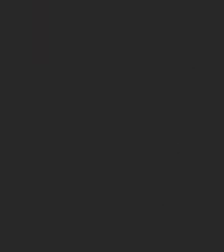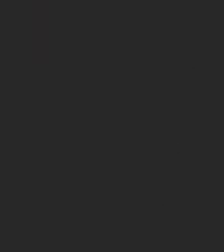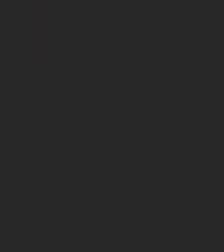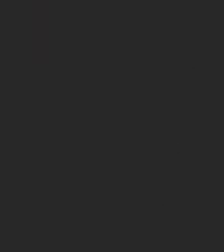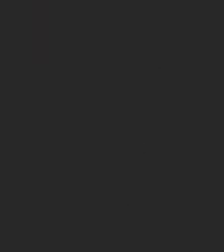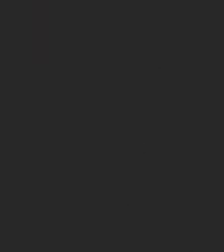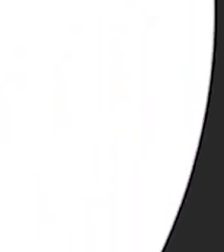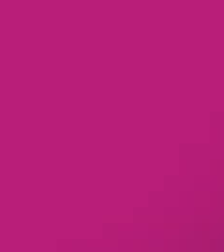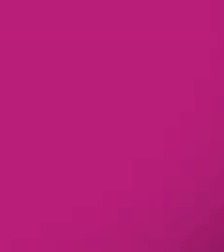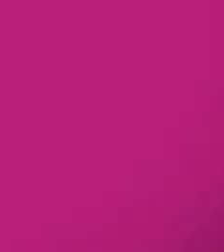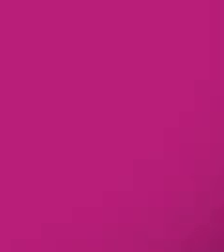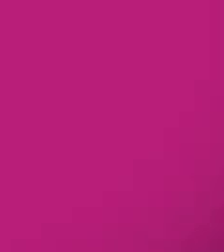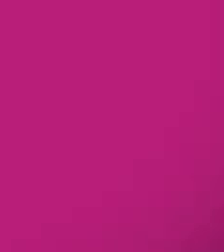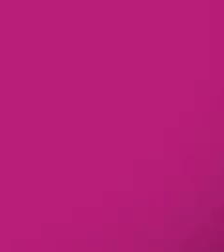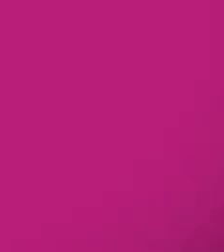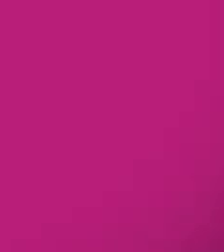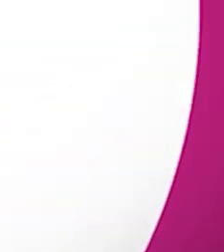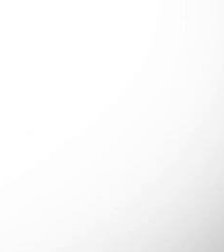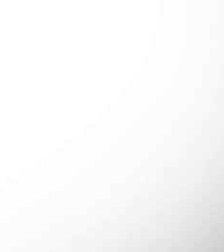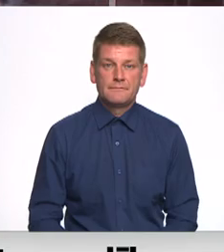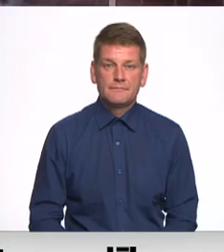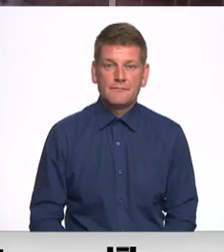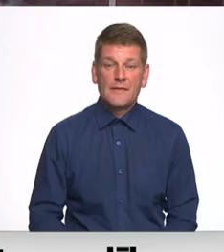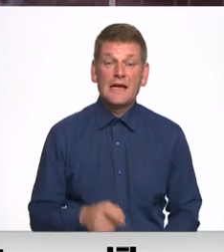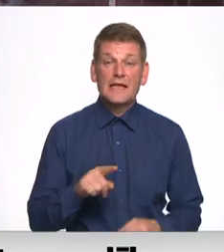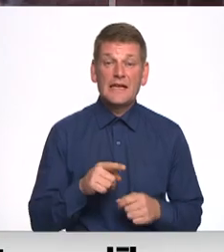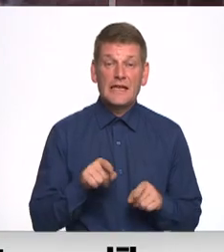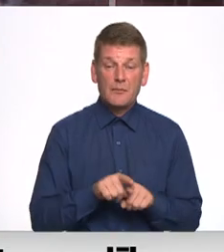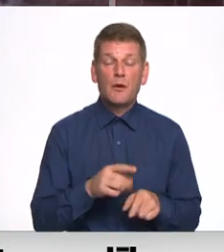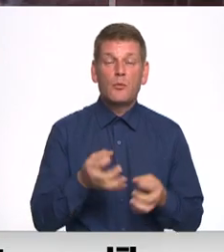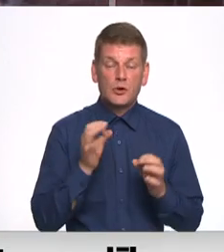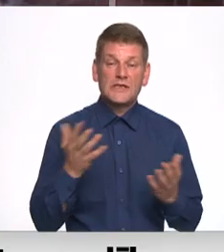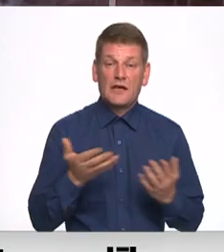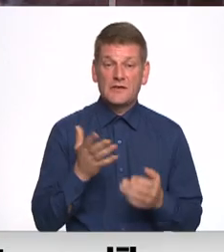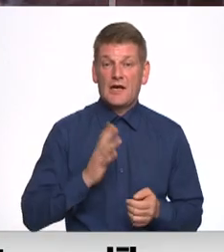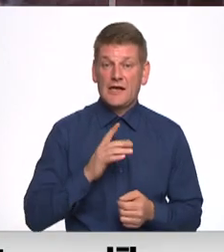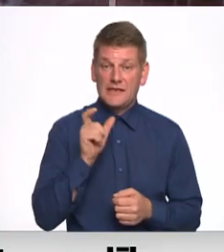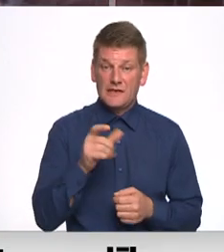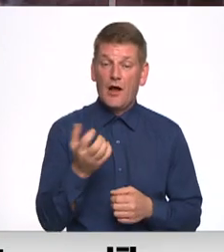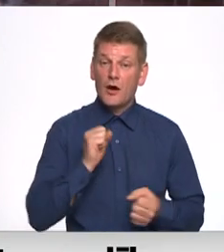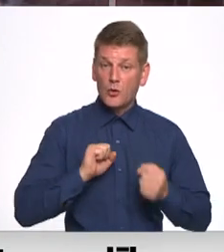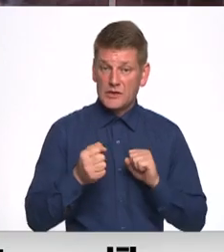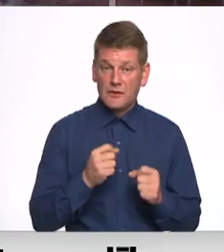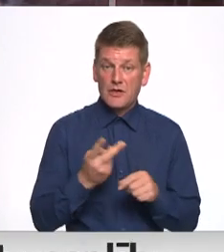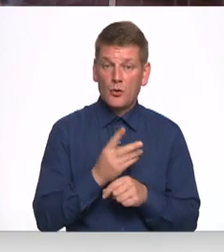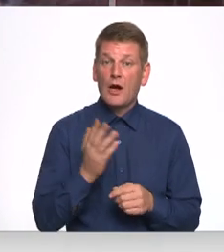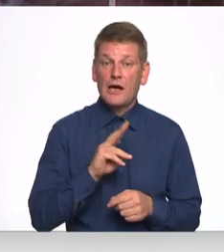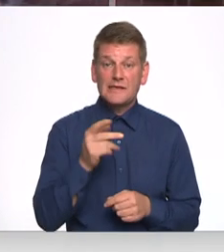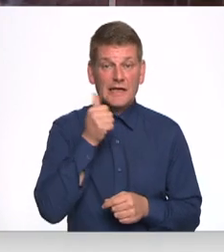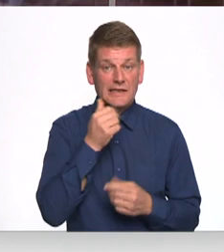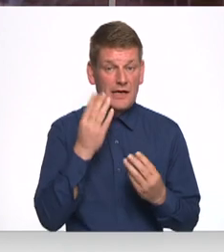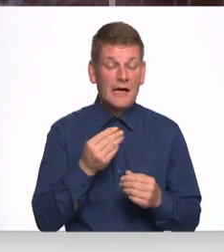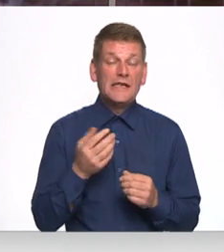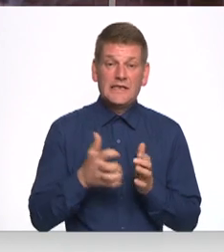Re! Viss ēters ir te! Tikmēr būtiskus atvieglojumus sagaidīs cilvēki ar kustību traucējumiem, kuri ikdienā